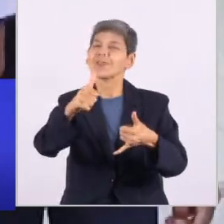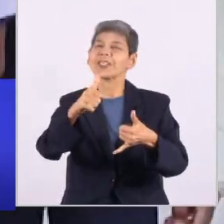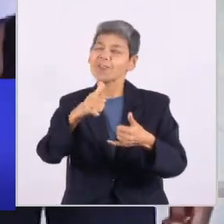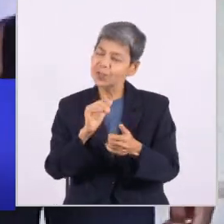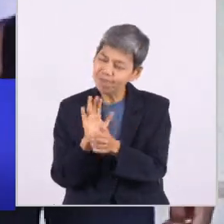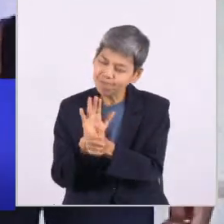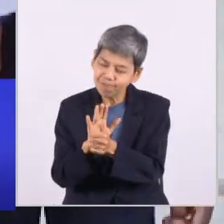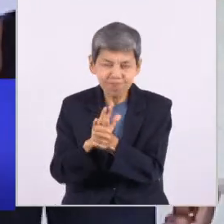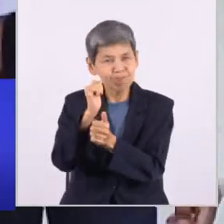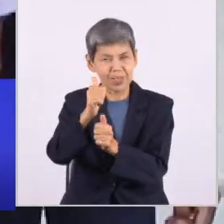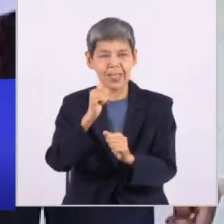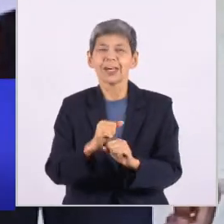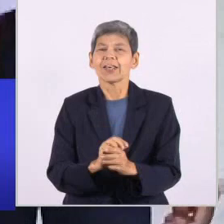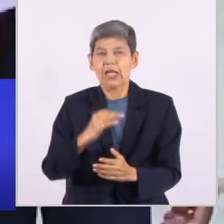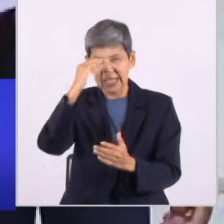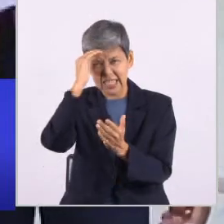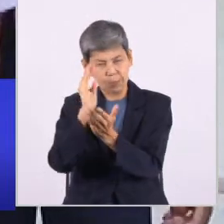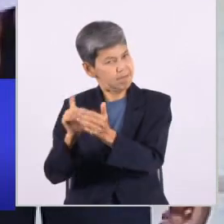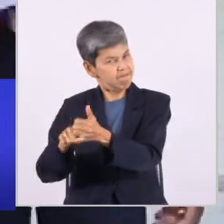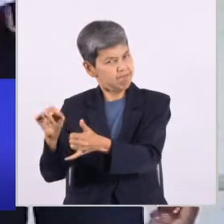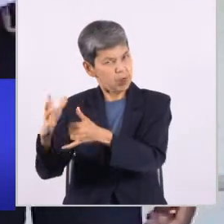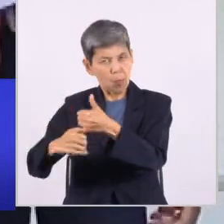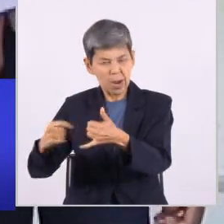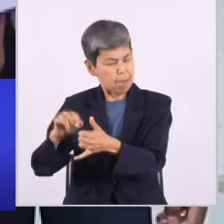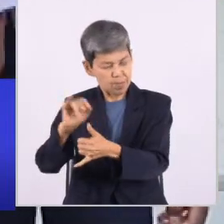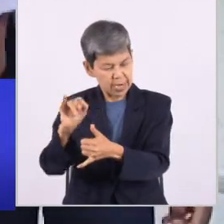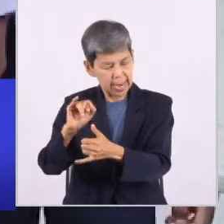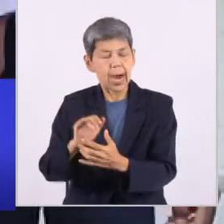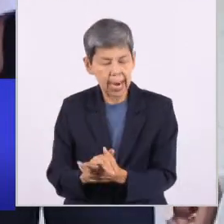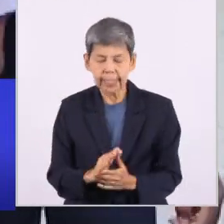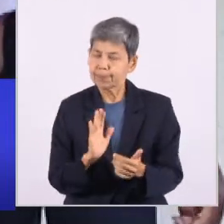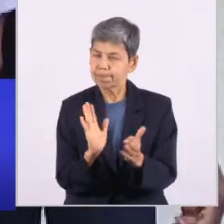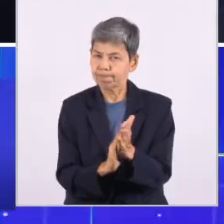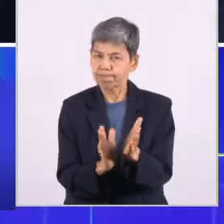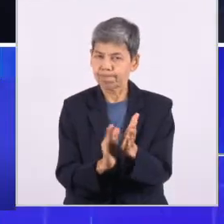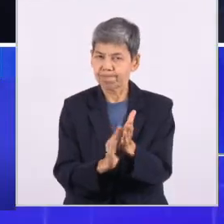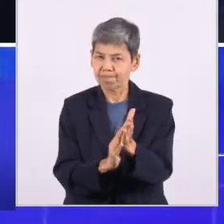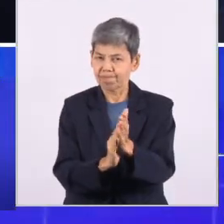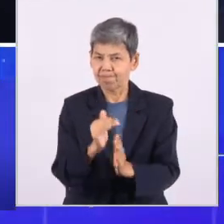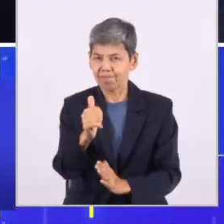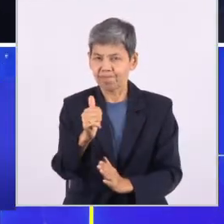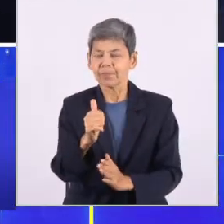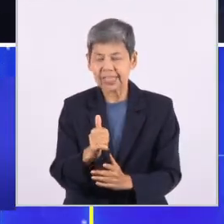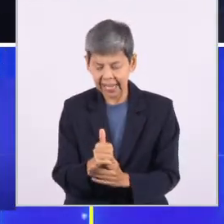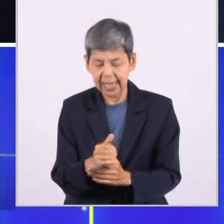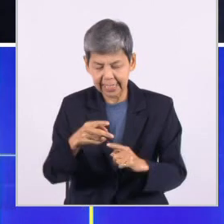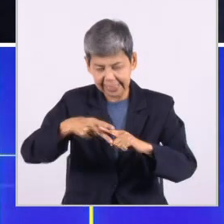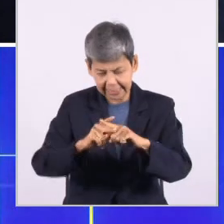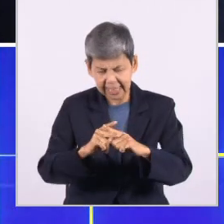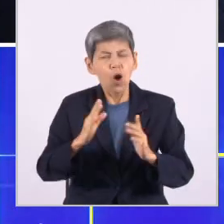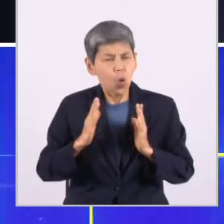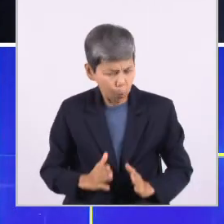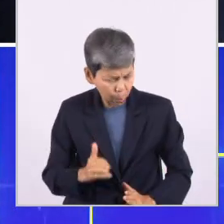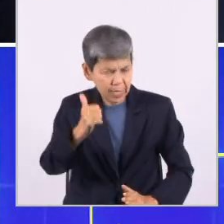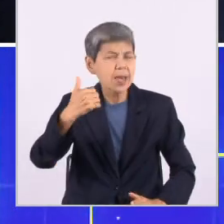กว่าเจ้าหน้าที่ได้ตั้งข้อหาคนร้ายวิ่งราวทรัพย์ไปน่าชื่นชมนะคะอาชีวะน้ำดีก็มี